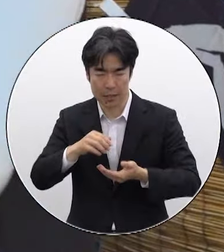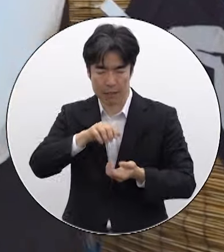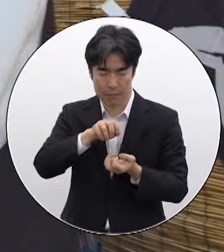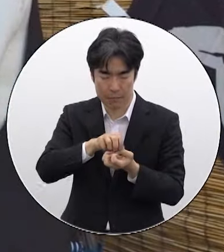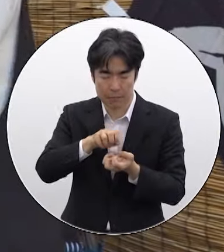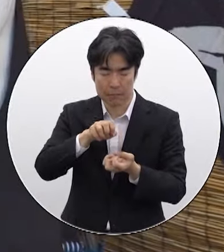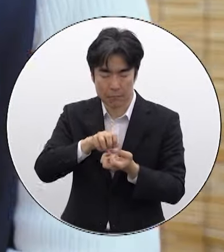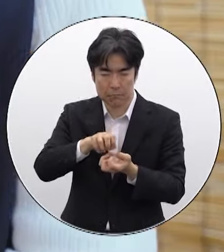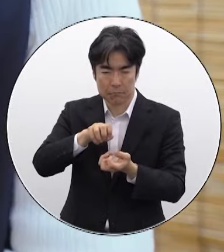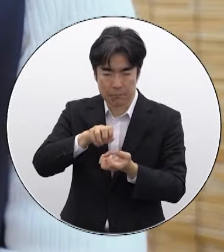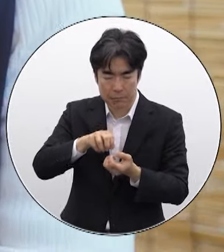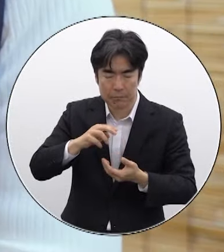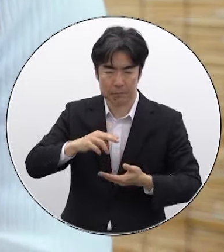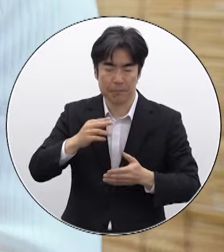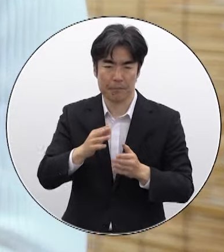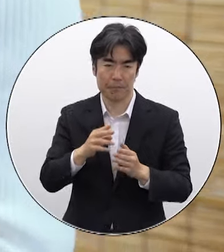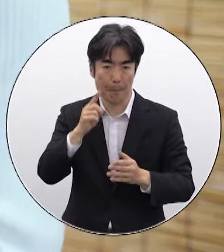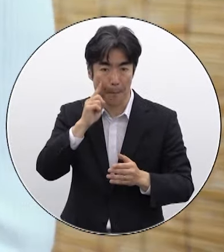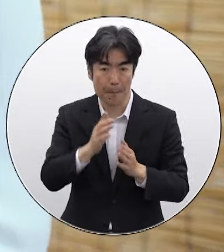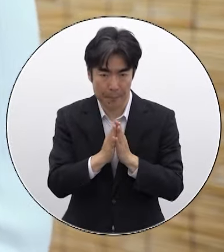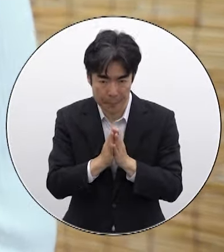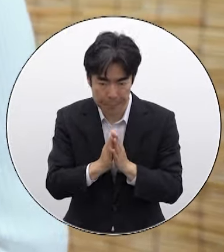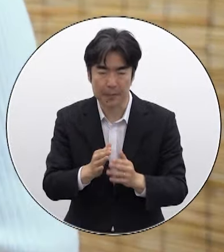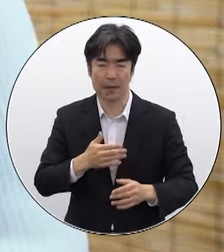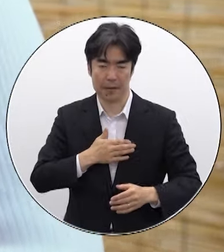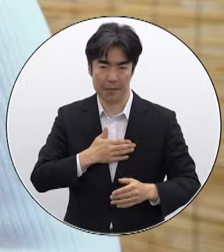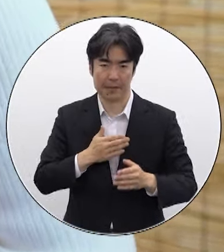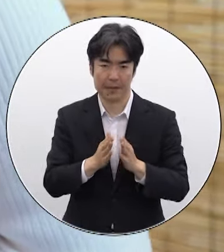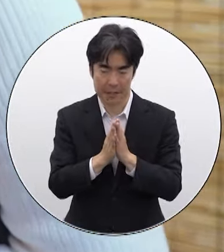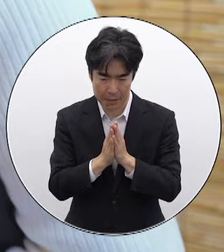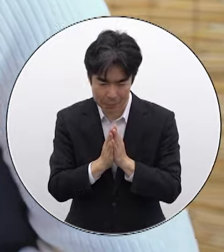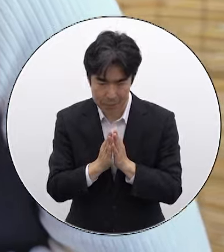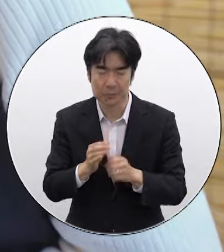わかりました。いただきます。 どうぞ。 うん、